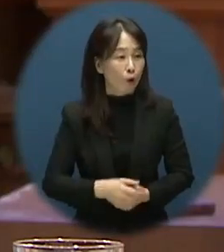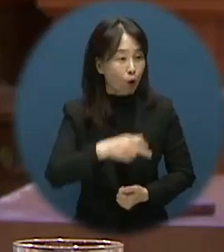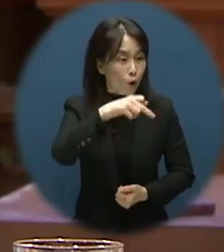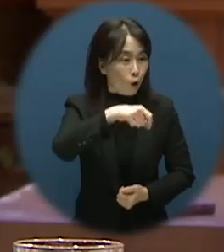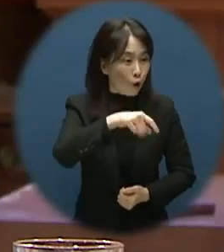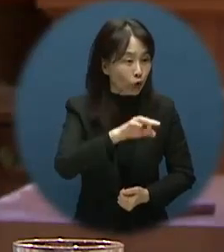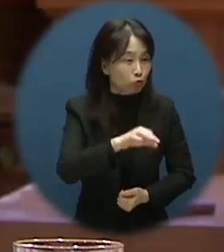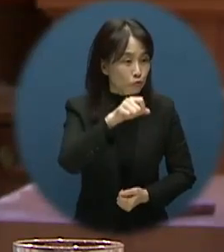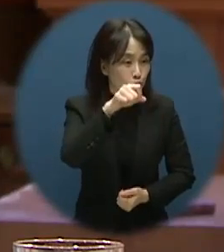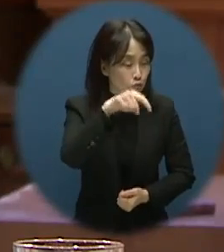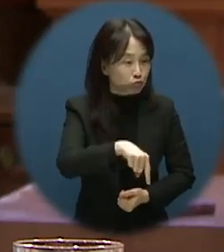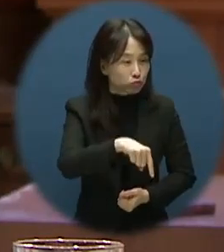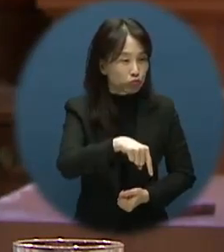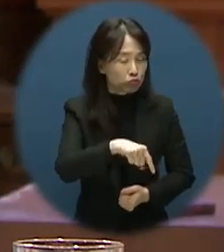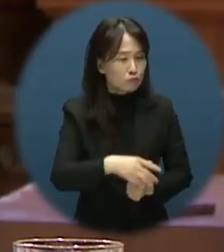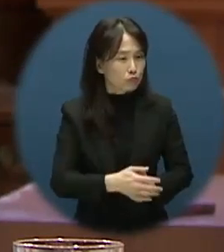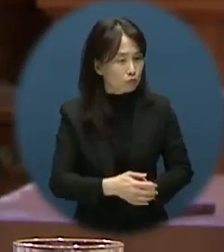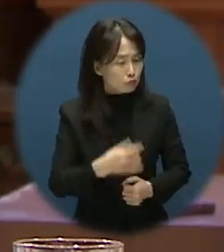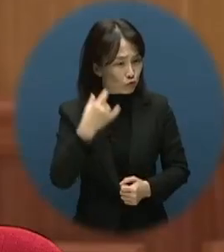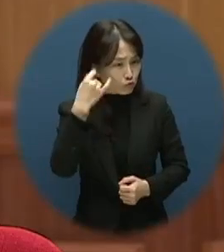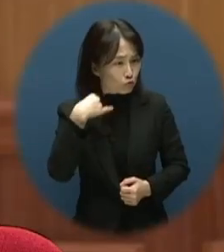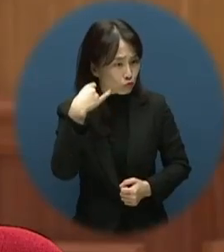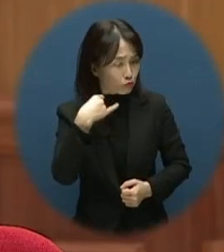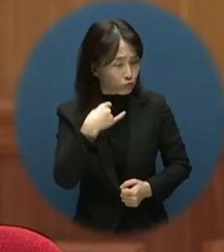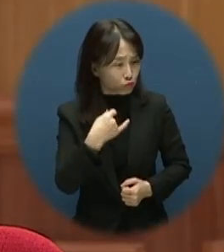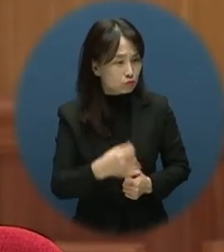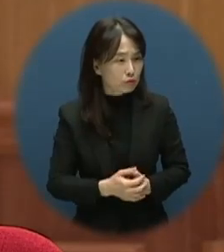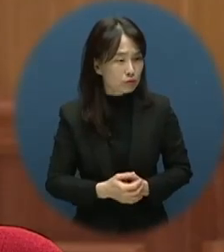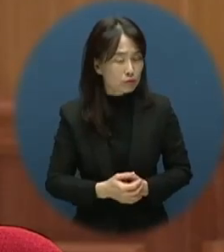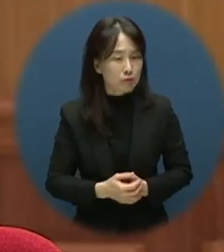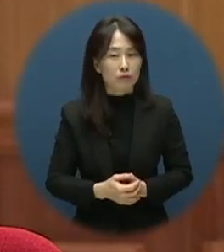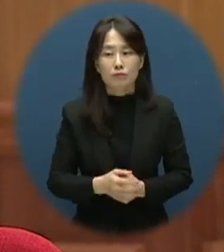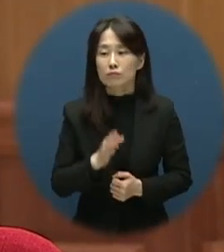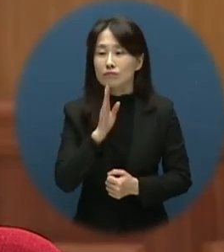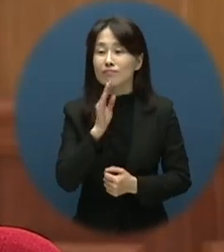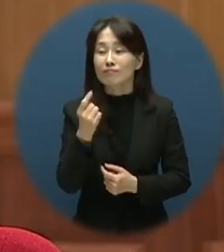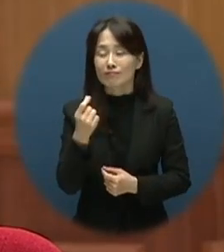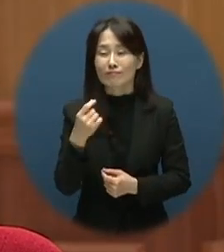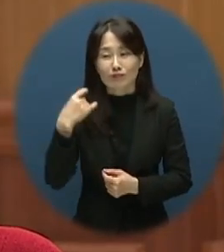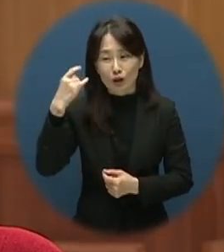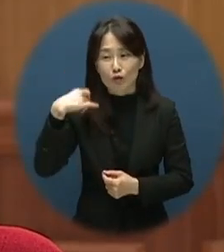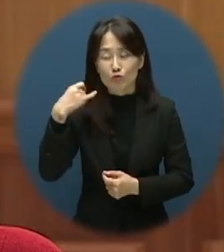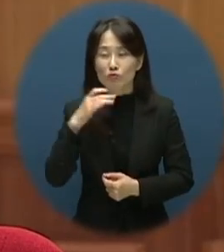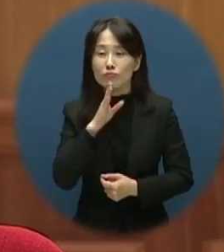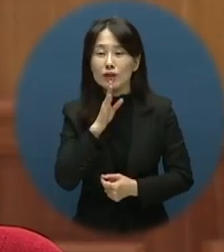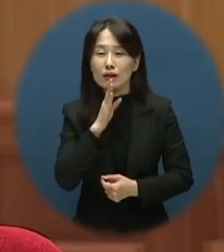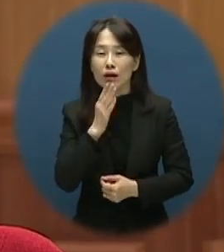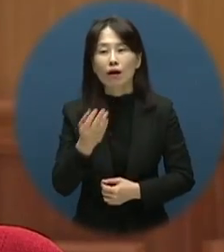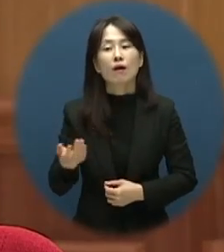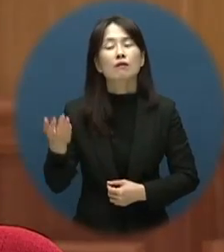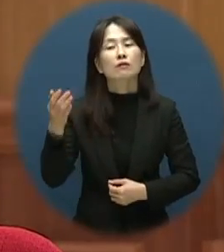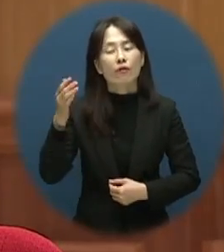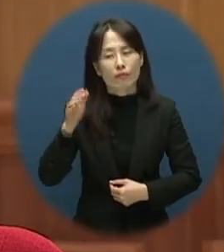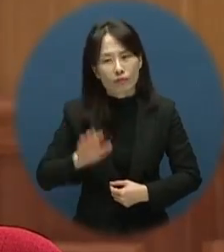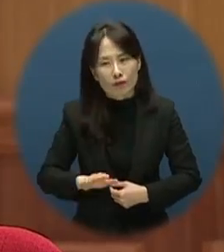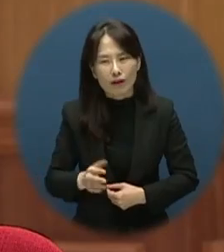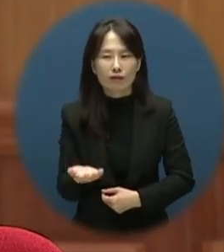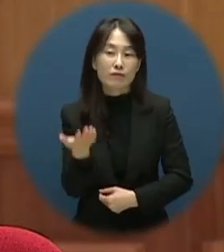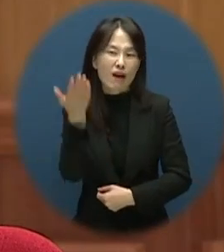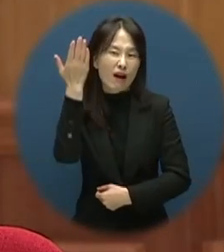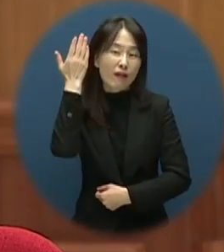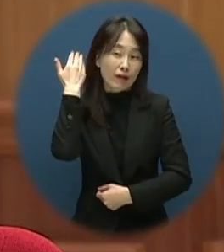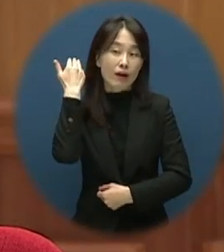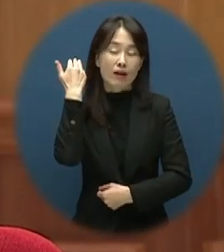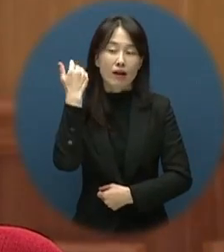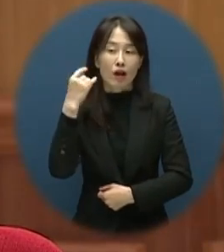쿵푸. 근데 그건 다 중국인데요. 그렇죠. 뭐 어떻게 보면 중국인데. 네. 근데 그